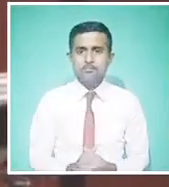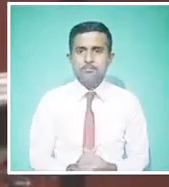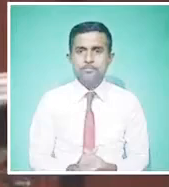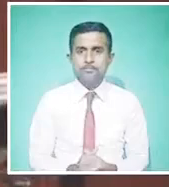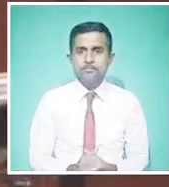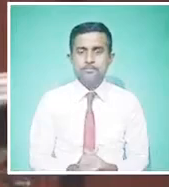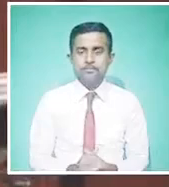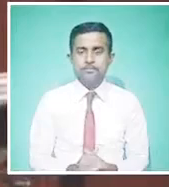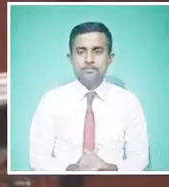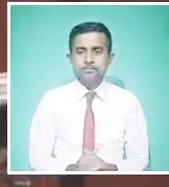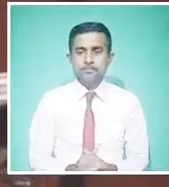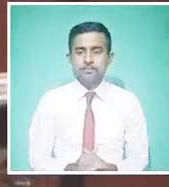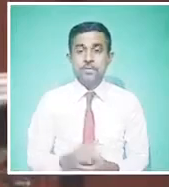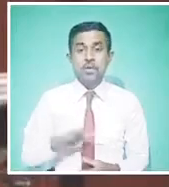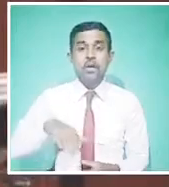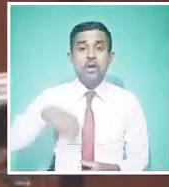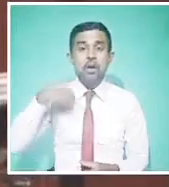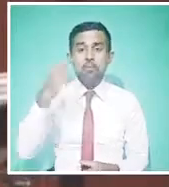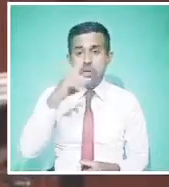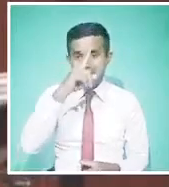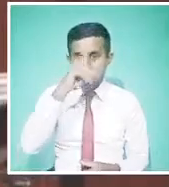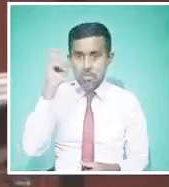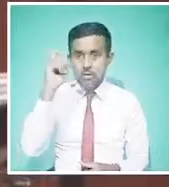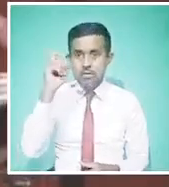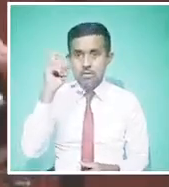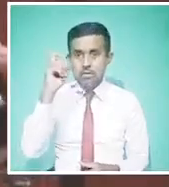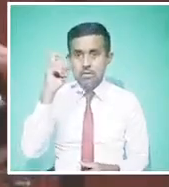என்றிருக்கின்றேன். எதிர்வரும் மாதங்களிலே அல்லது அடுத்த